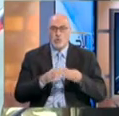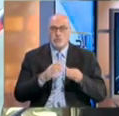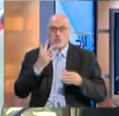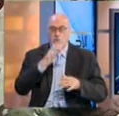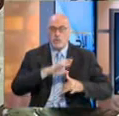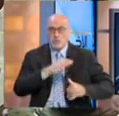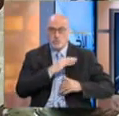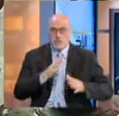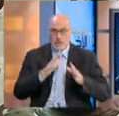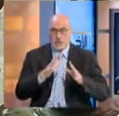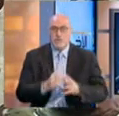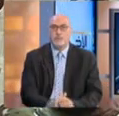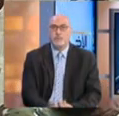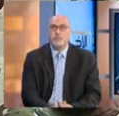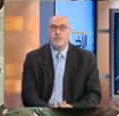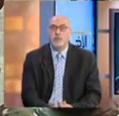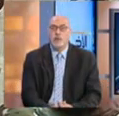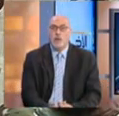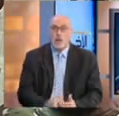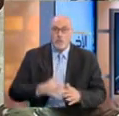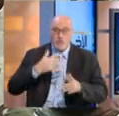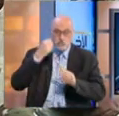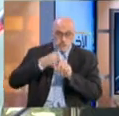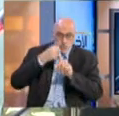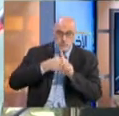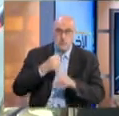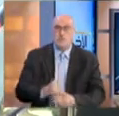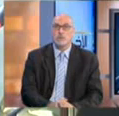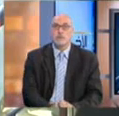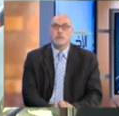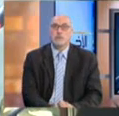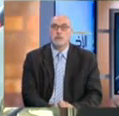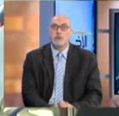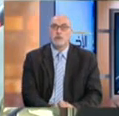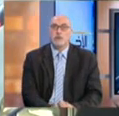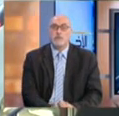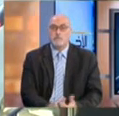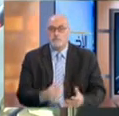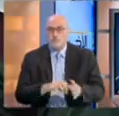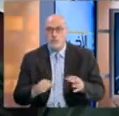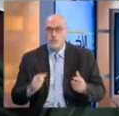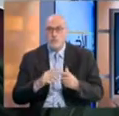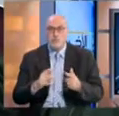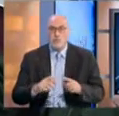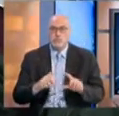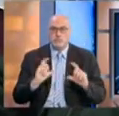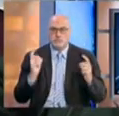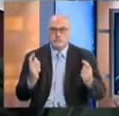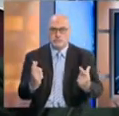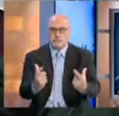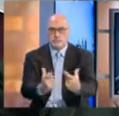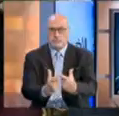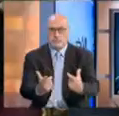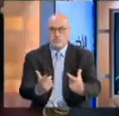المشاركة على إثر الجهود الجبارة التي بذلوها خلال تنفيذ هذه